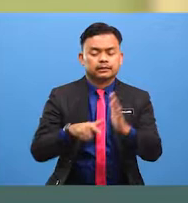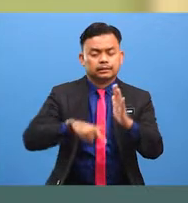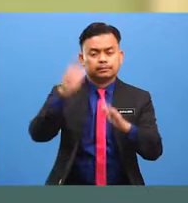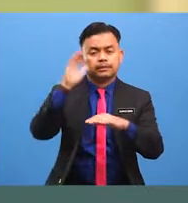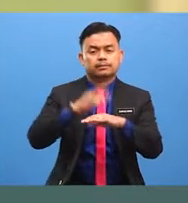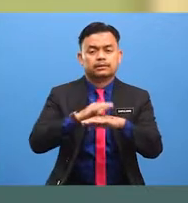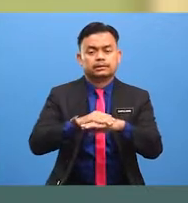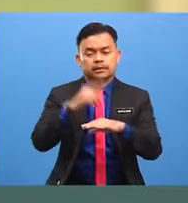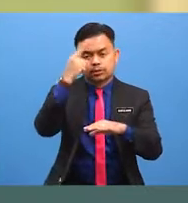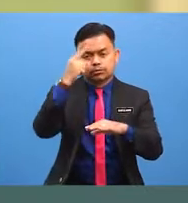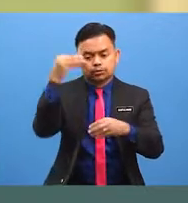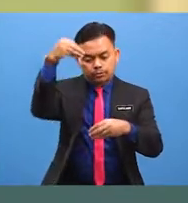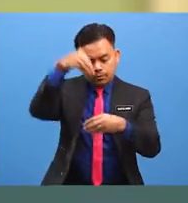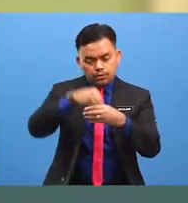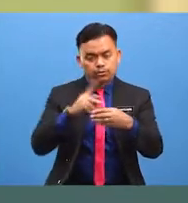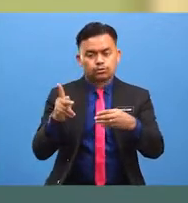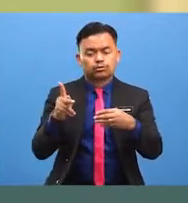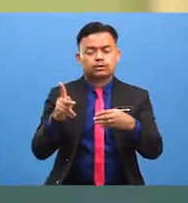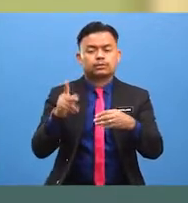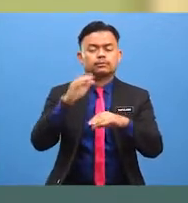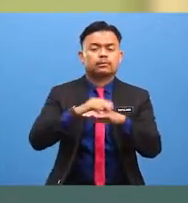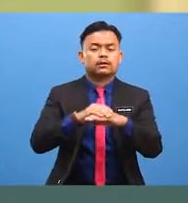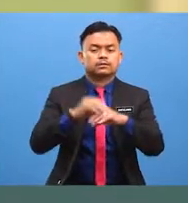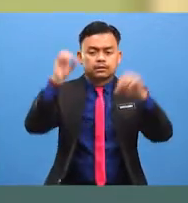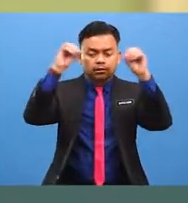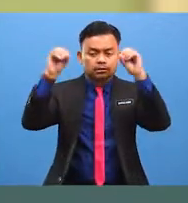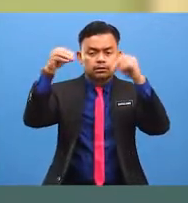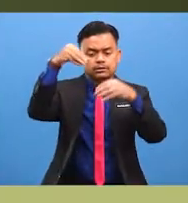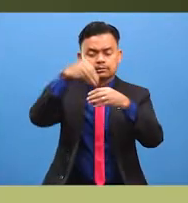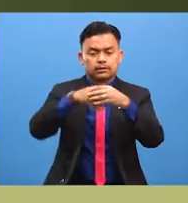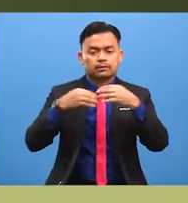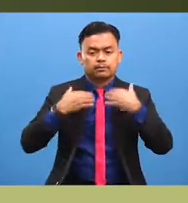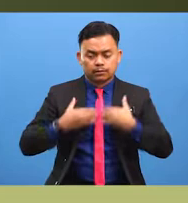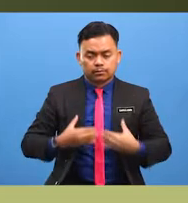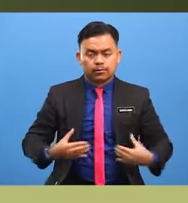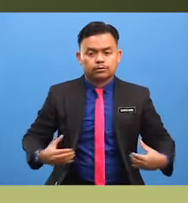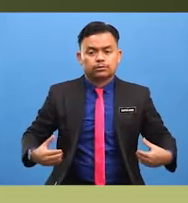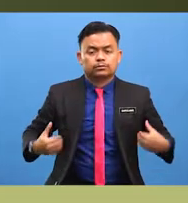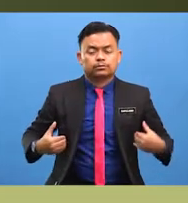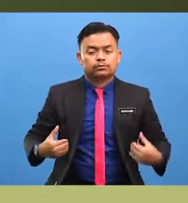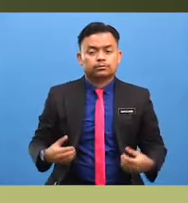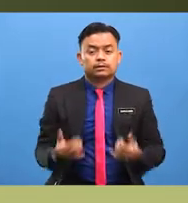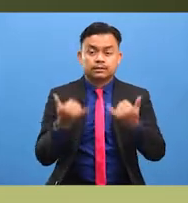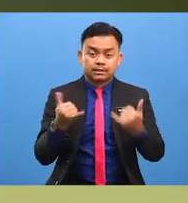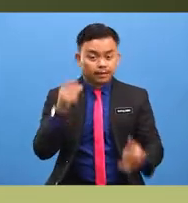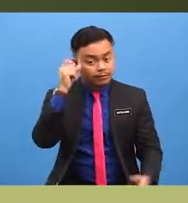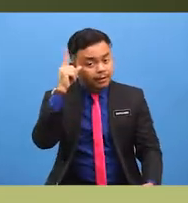memasukkan lebih banyak oksigen ke dalam paru-paru. Sekarang kamu faham kan?